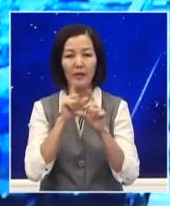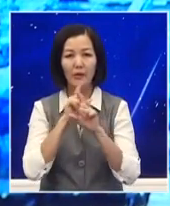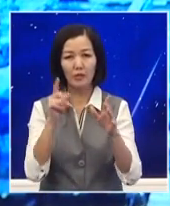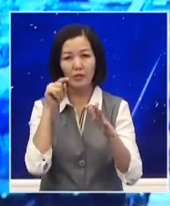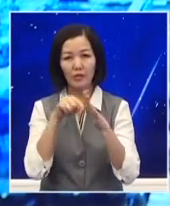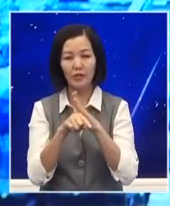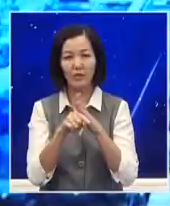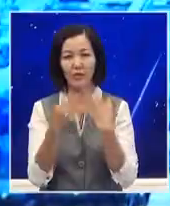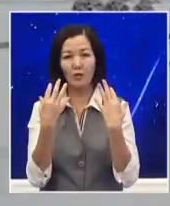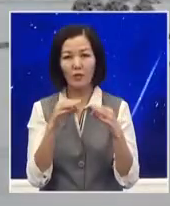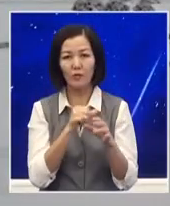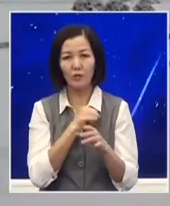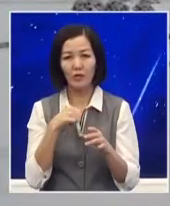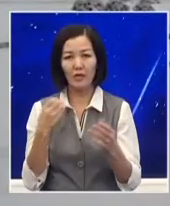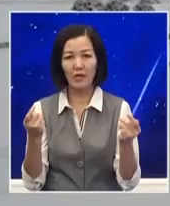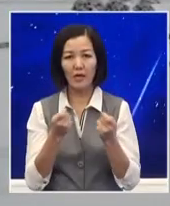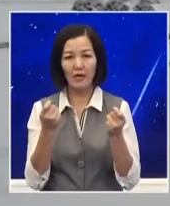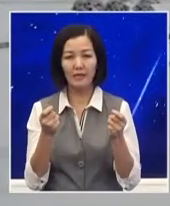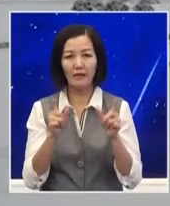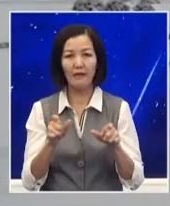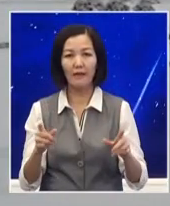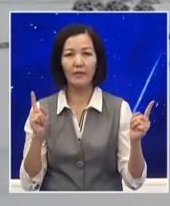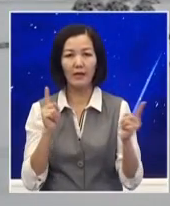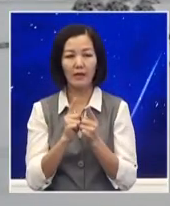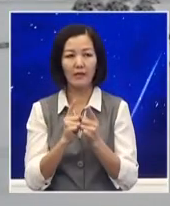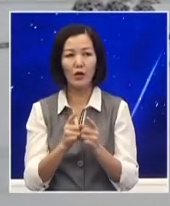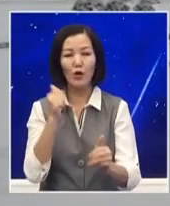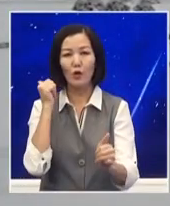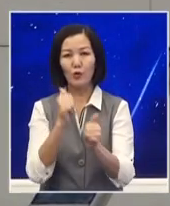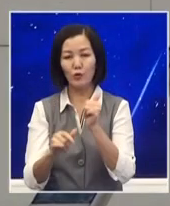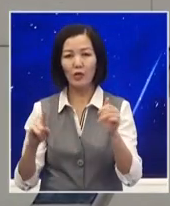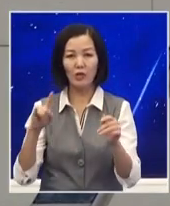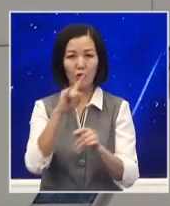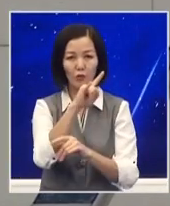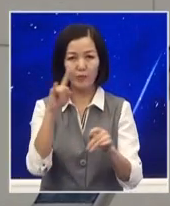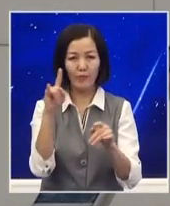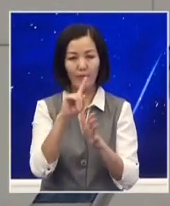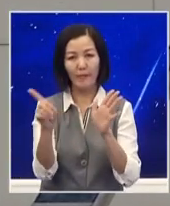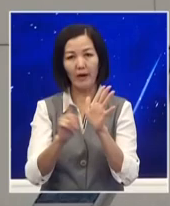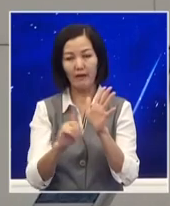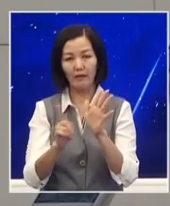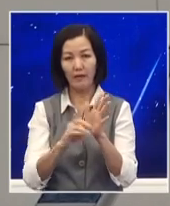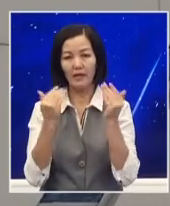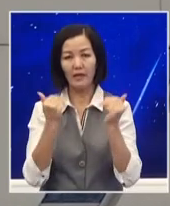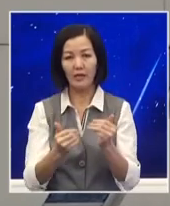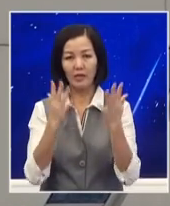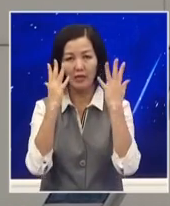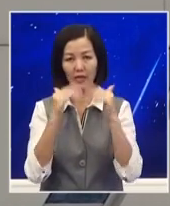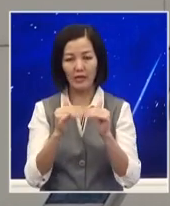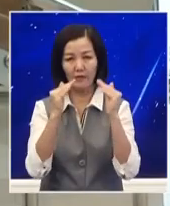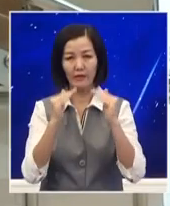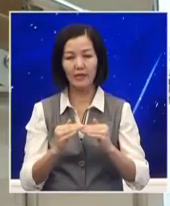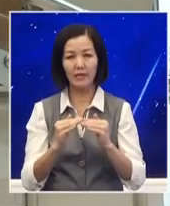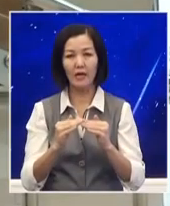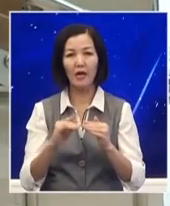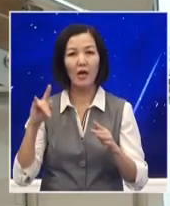алды. Талдықорған әуежайында әуе рейстері күнделікті қатынап тұрады, бірақ саны азайды. Өткен жылмен салыстырғанда әуе